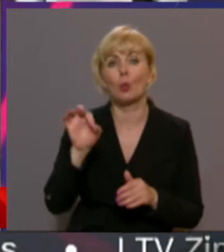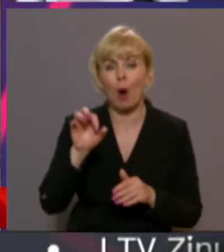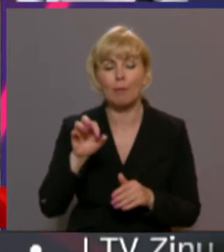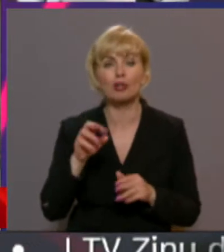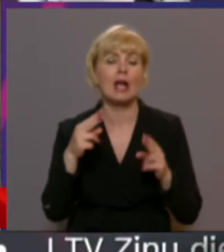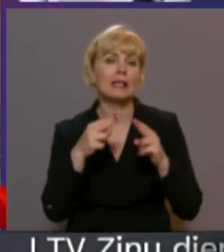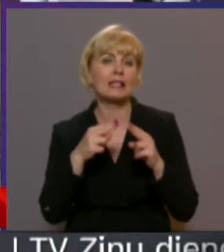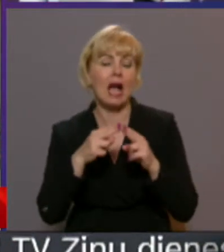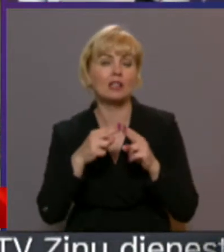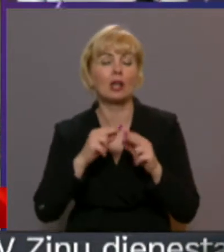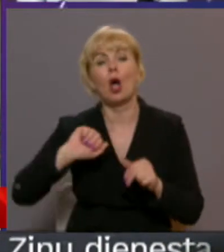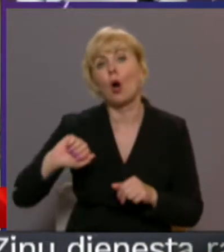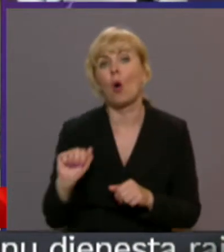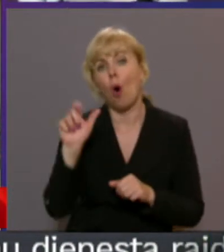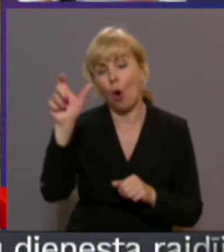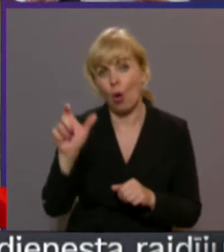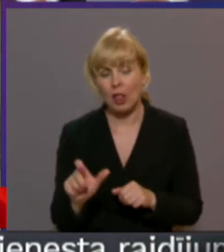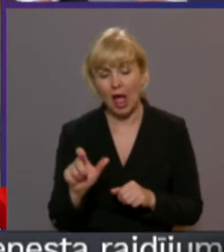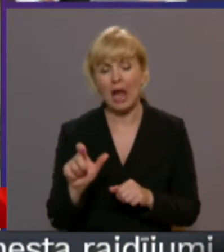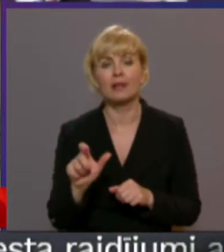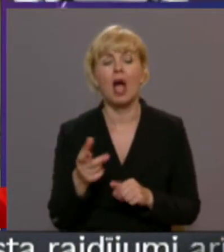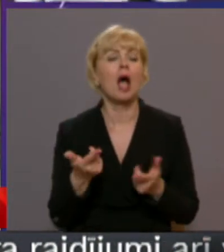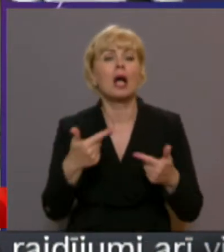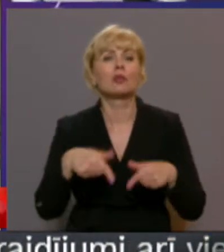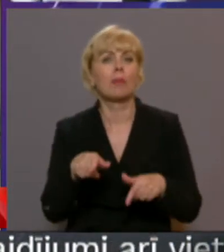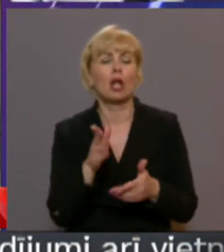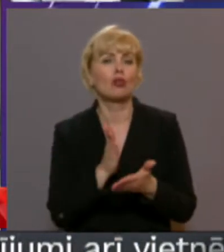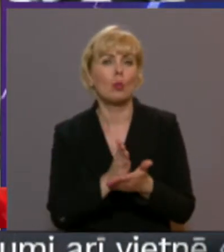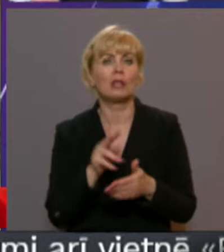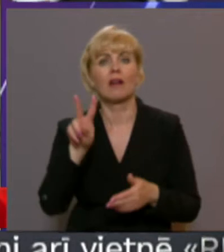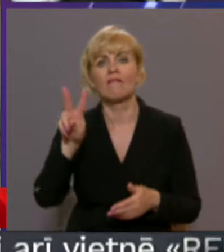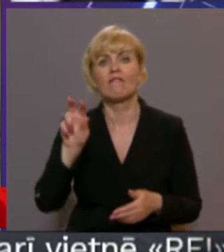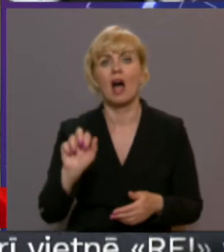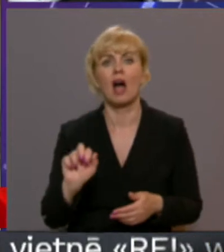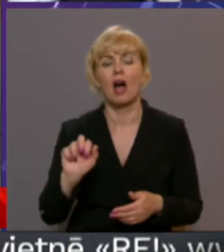kolēģi Ģirtu Zvirbuli. Sveiks, Ģirt! Kas pašlaik norisinās Vangažos?